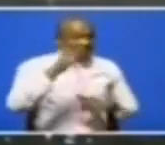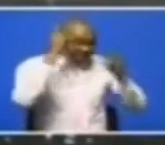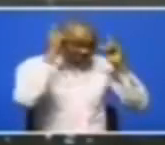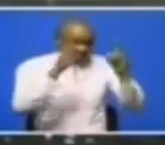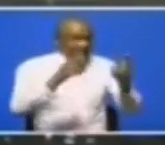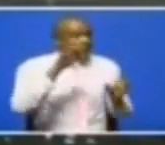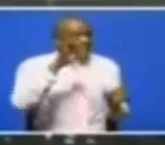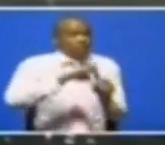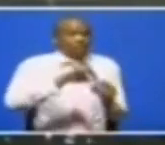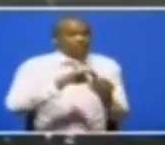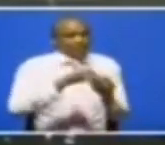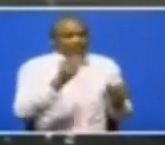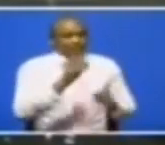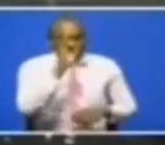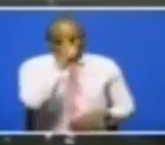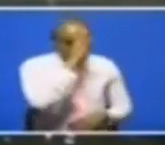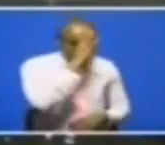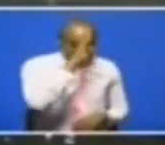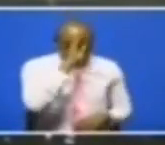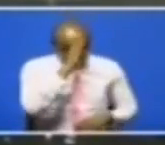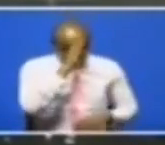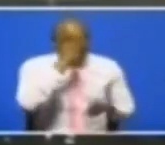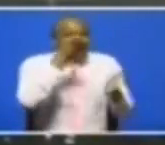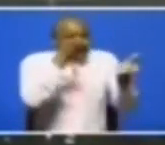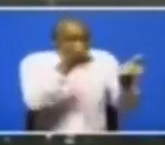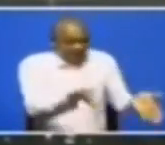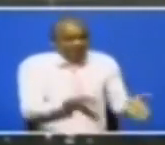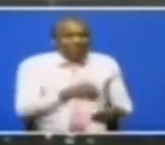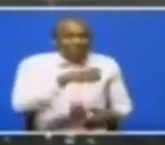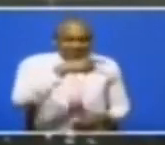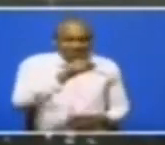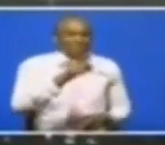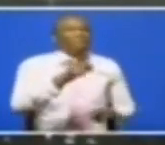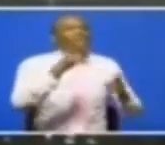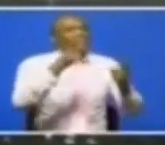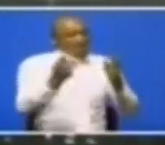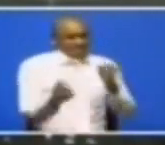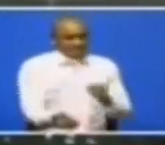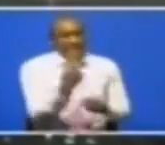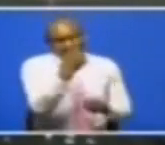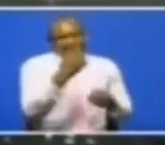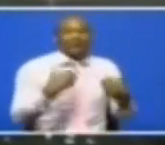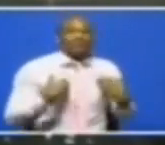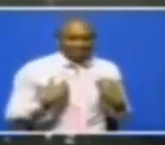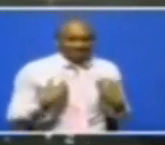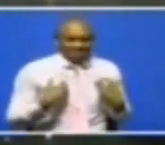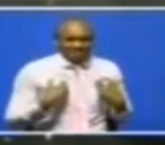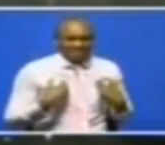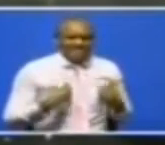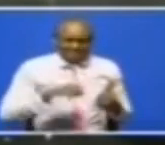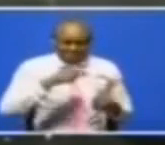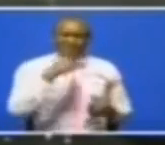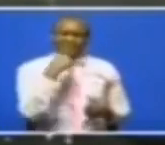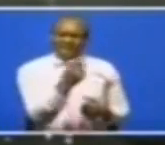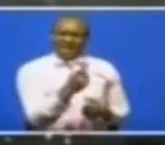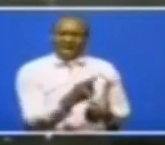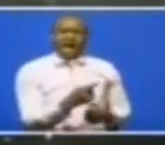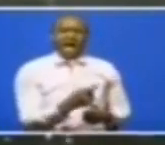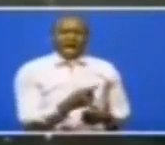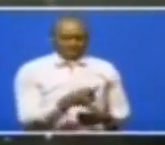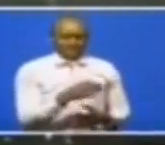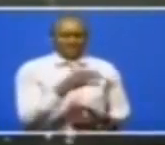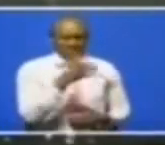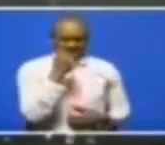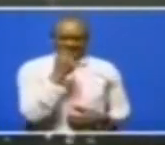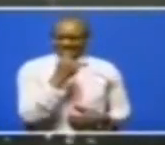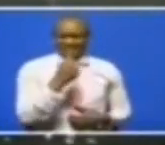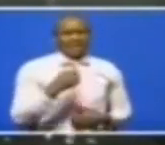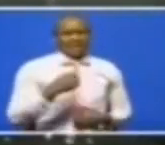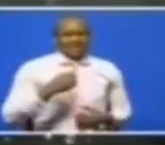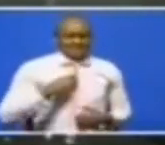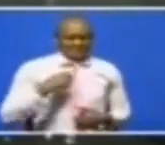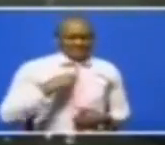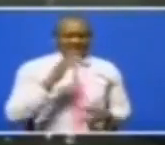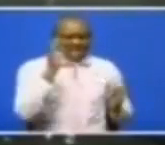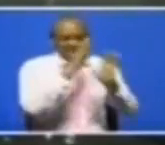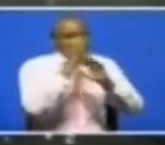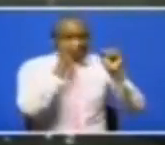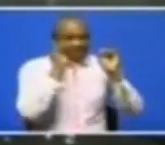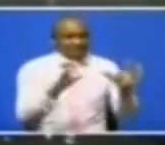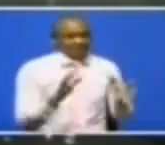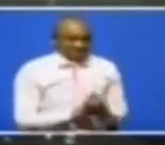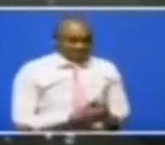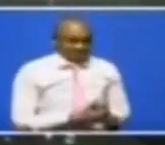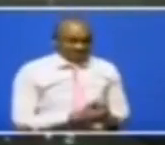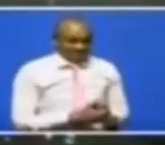hawajaamua watampa nani kura, hivi sasa wamejitokeza. Hawaoni kwa nini wabaki wakiwa